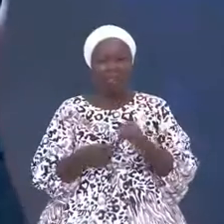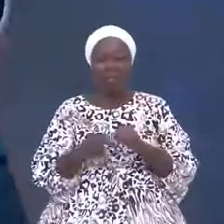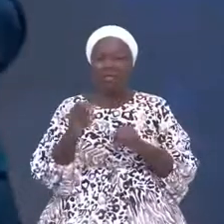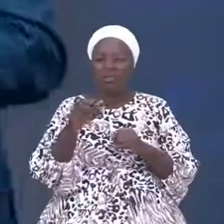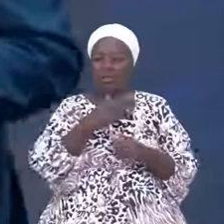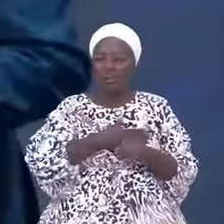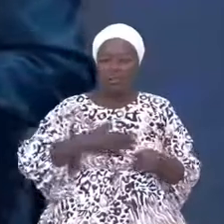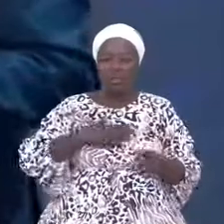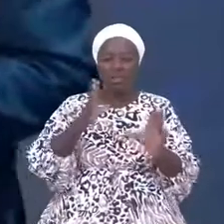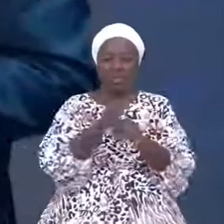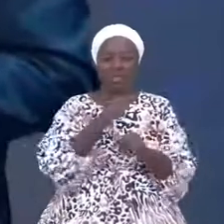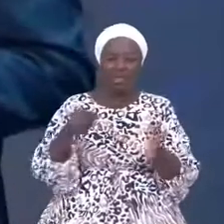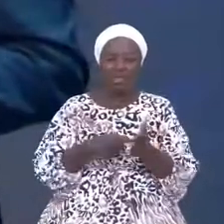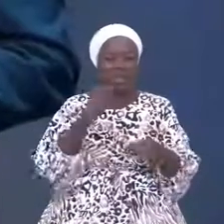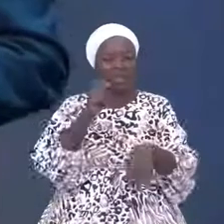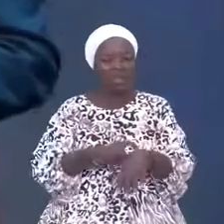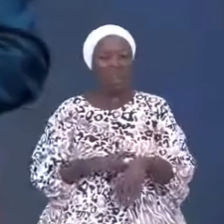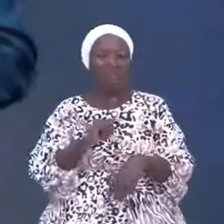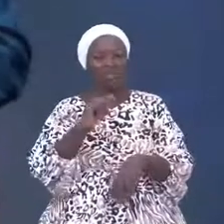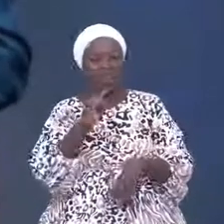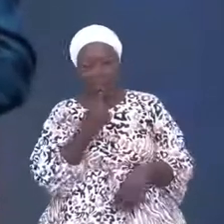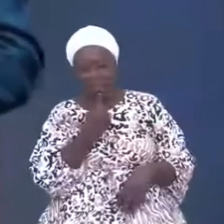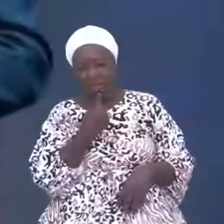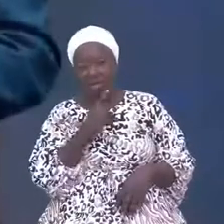vous vous trouvez, partout dans le monde,